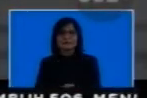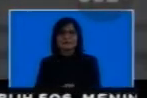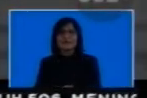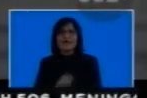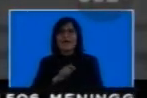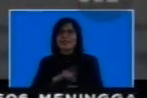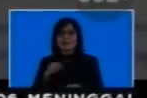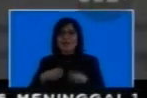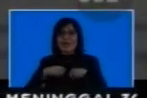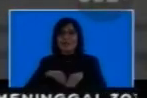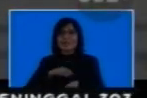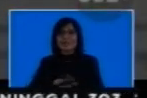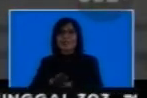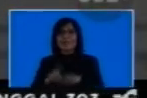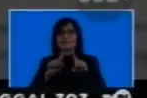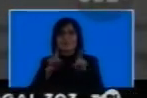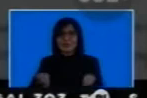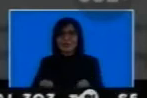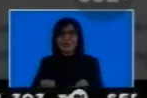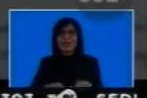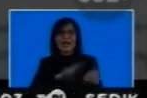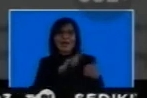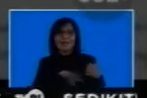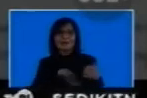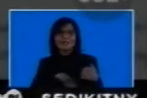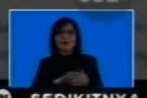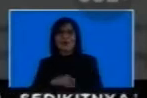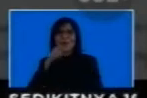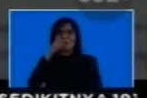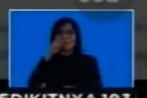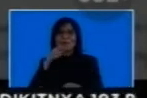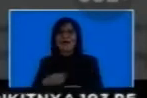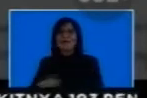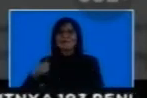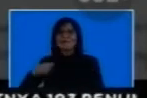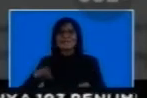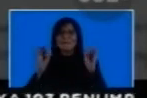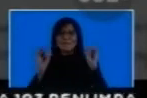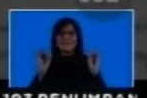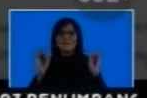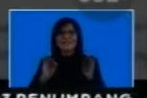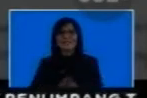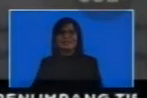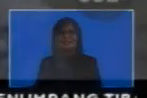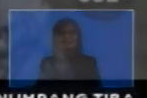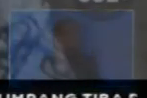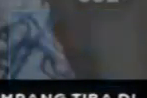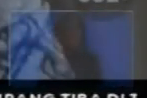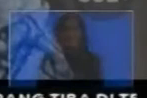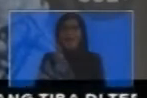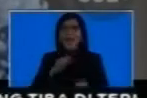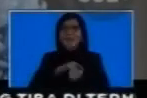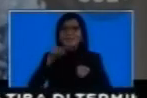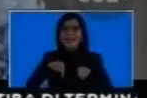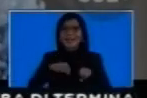Alfiatus pun sudah mengirimkan surat yang akan dibacakan oleh Mas Menteri Nadiem Makarim.